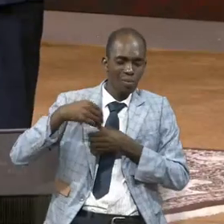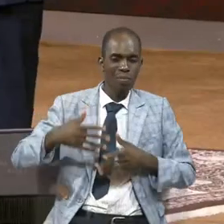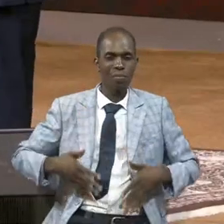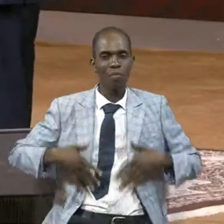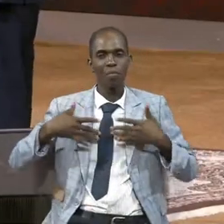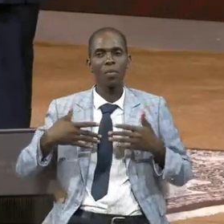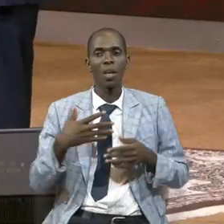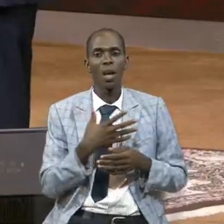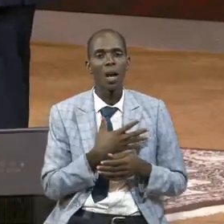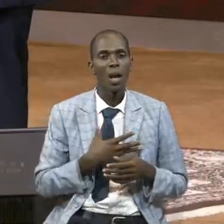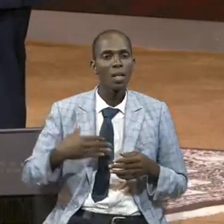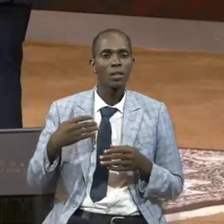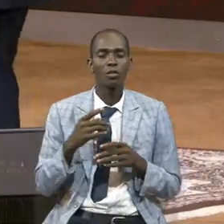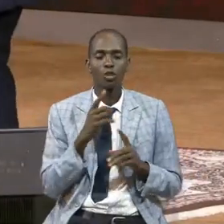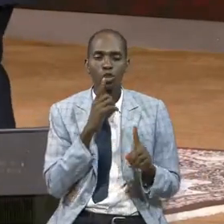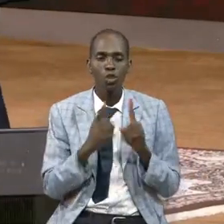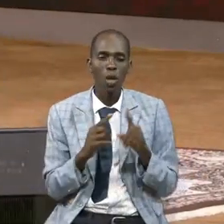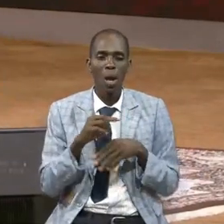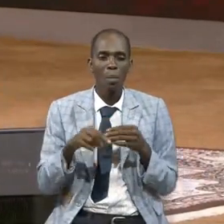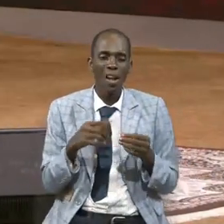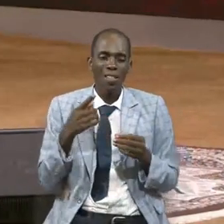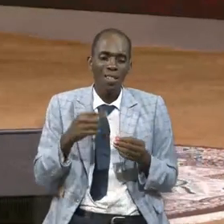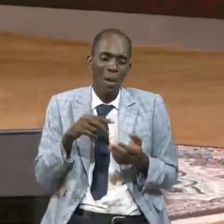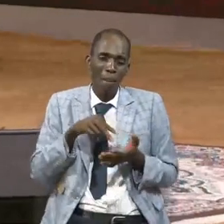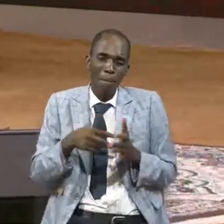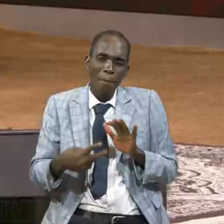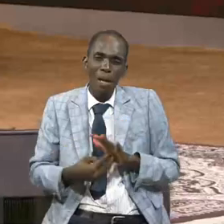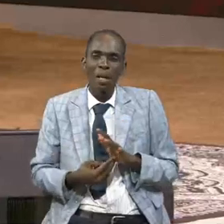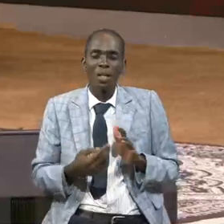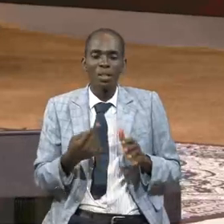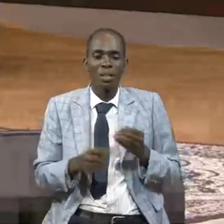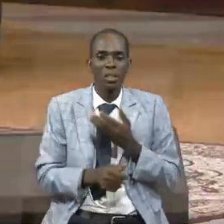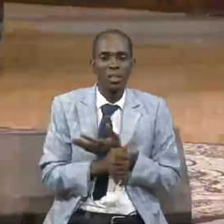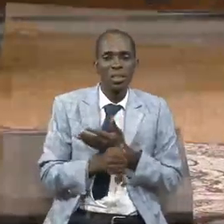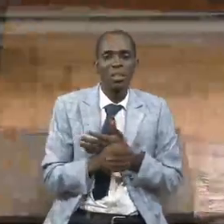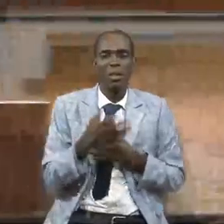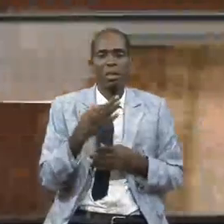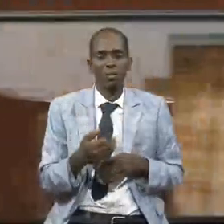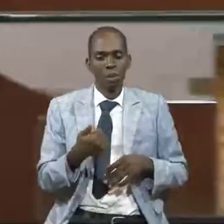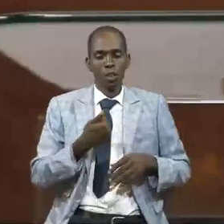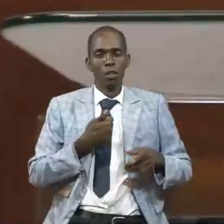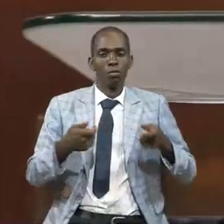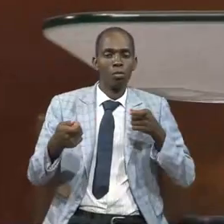est externe. Il a parlé de l'implication